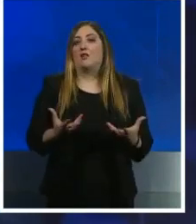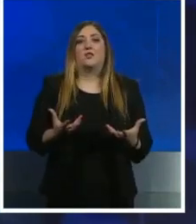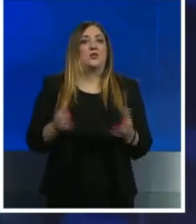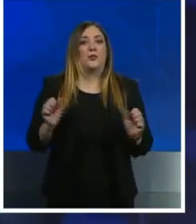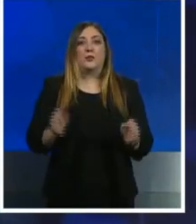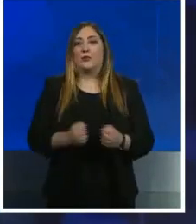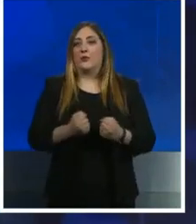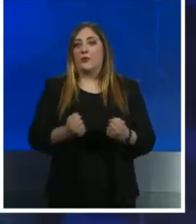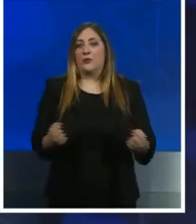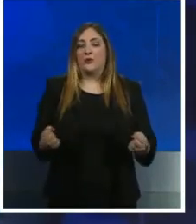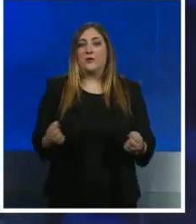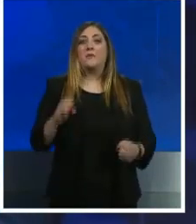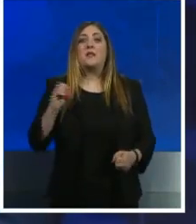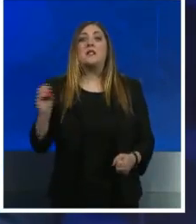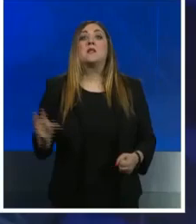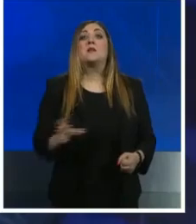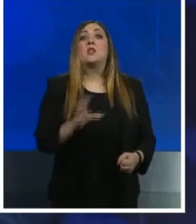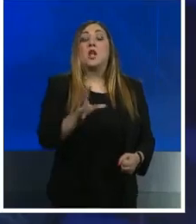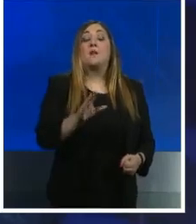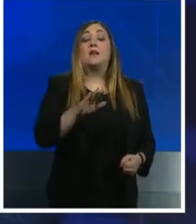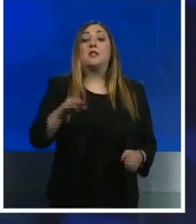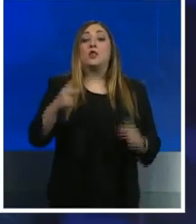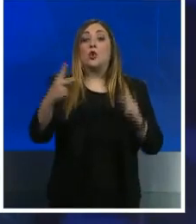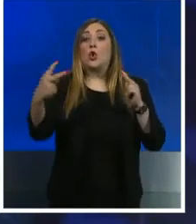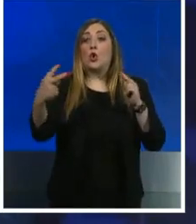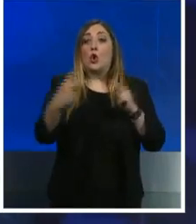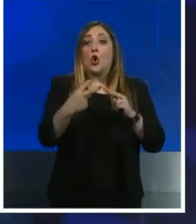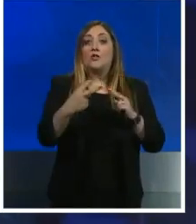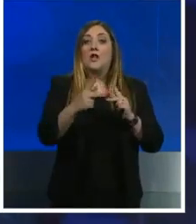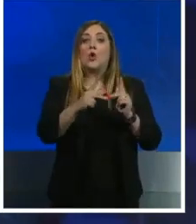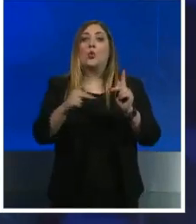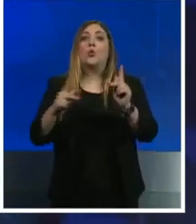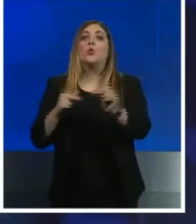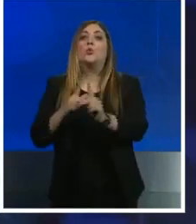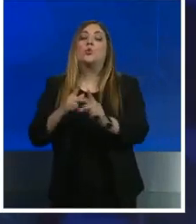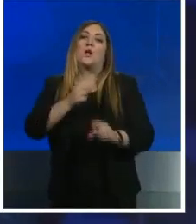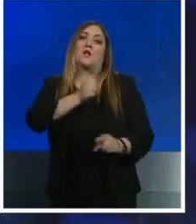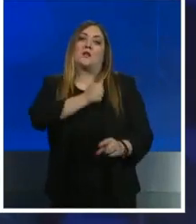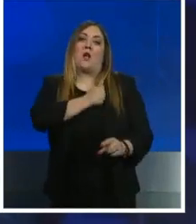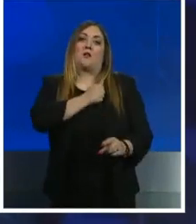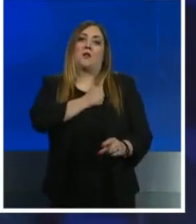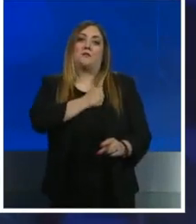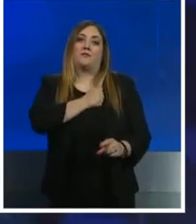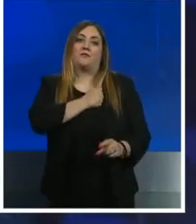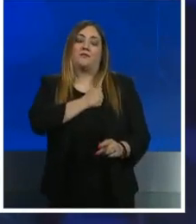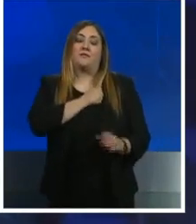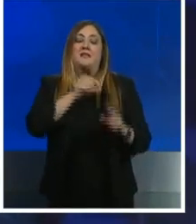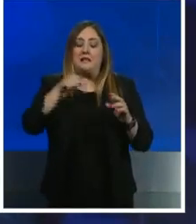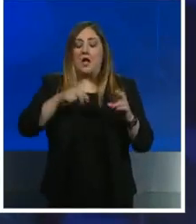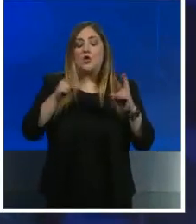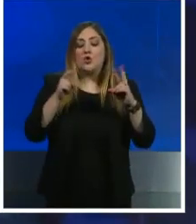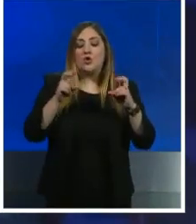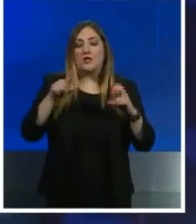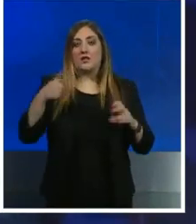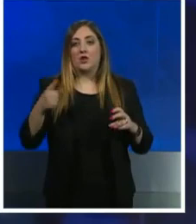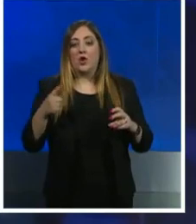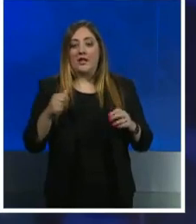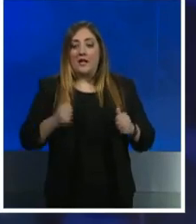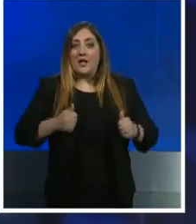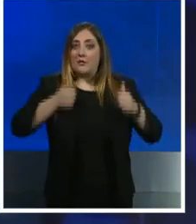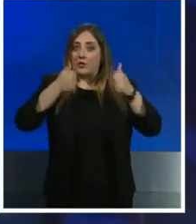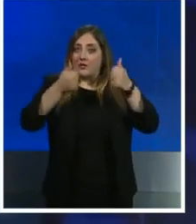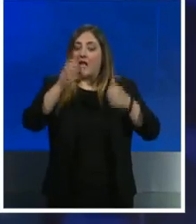nies li jmorru kontra l-kulturi tagħna. Ma dak suġġett ieħor. L-importanti huwa li noħolqu